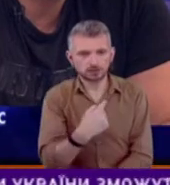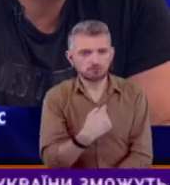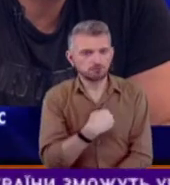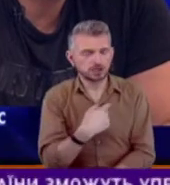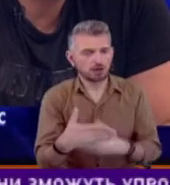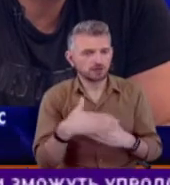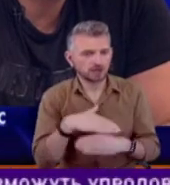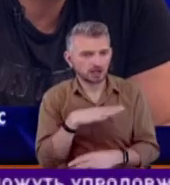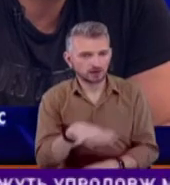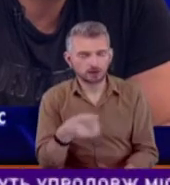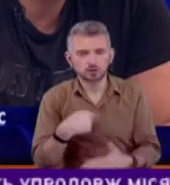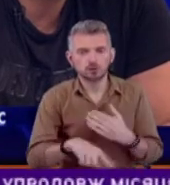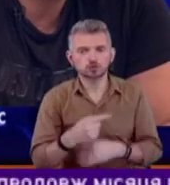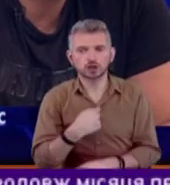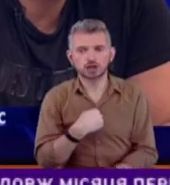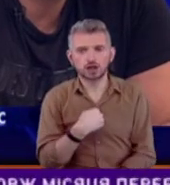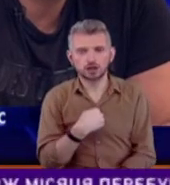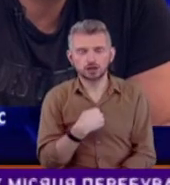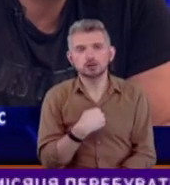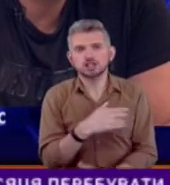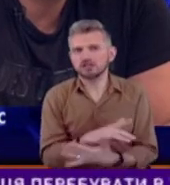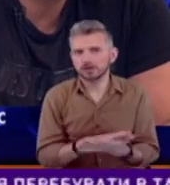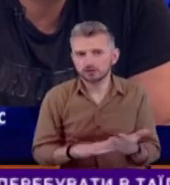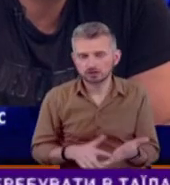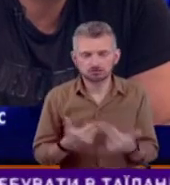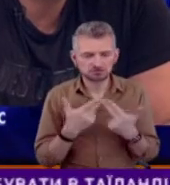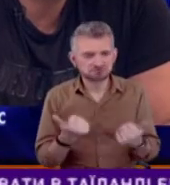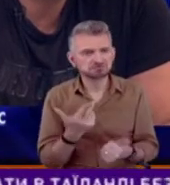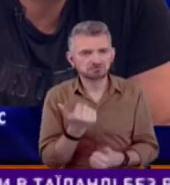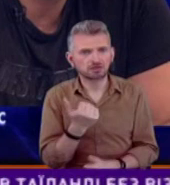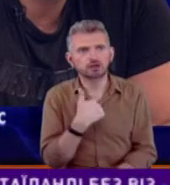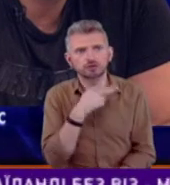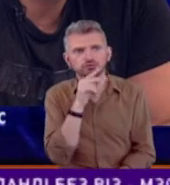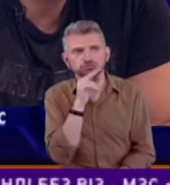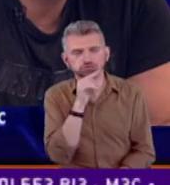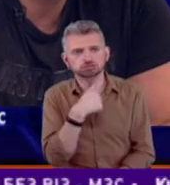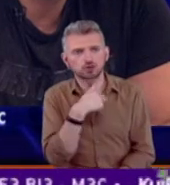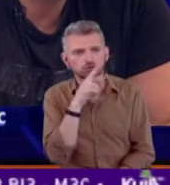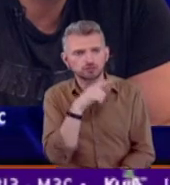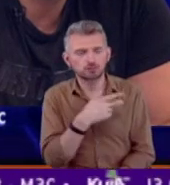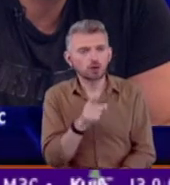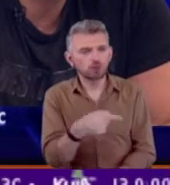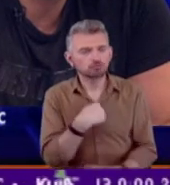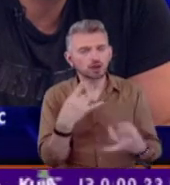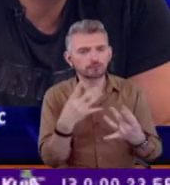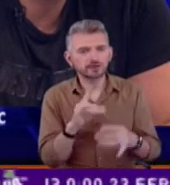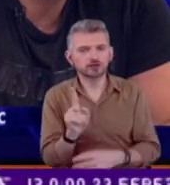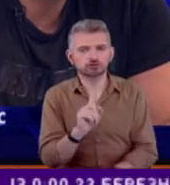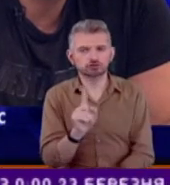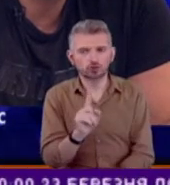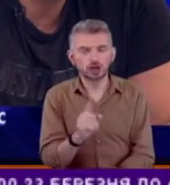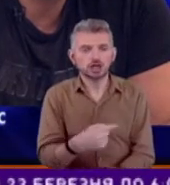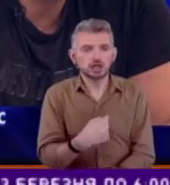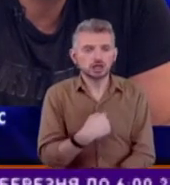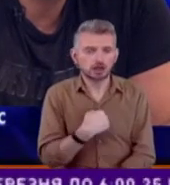не наказал, потому что я извинился, признал, что я это сделал. И он мне объяснил, что...